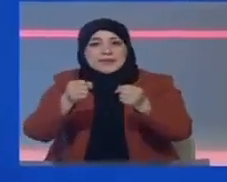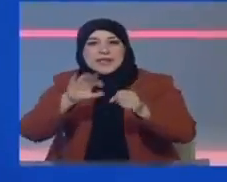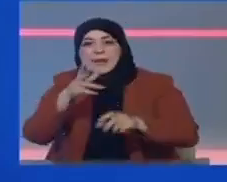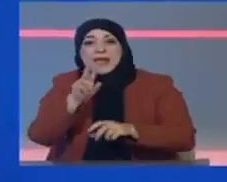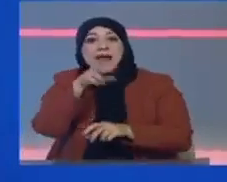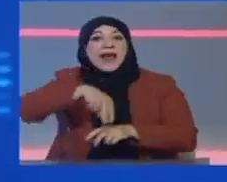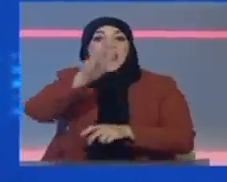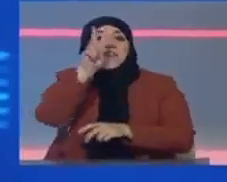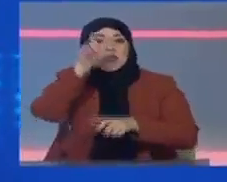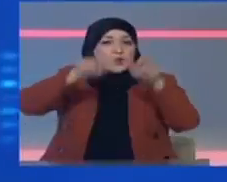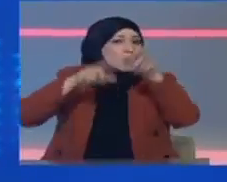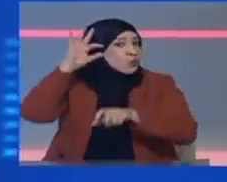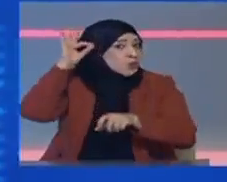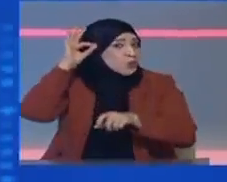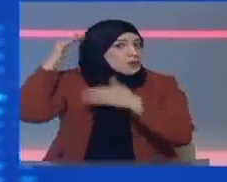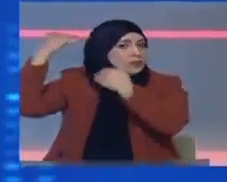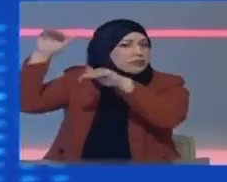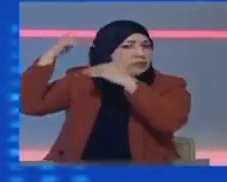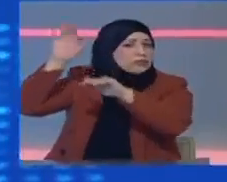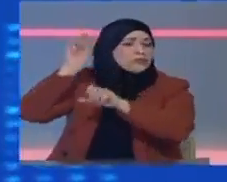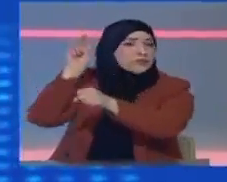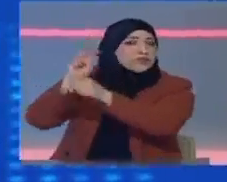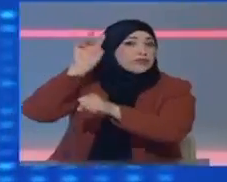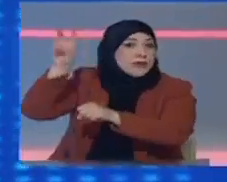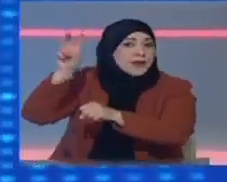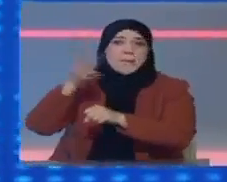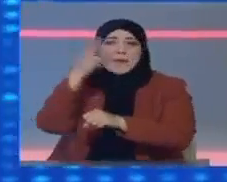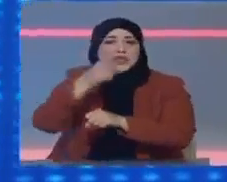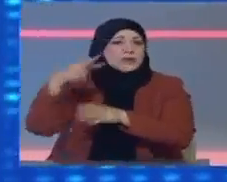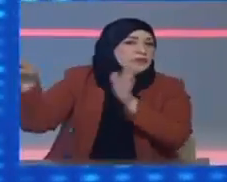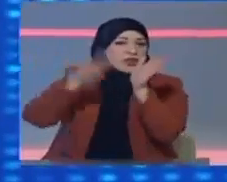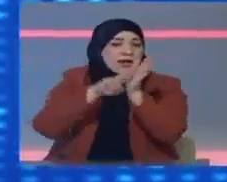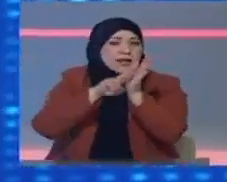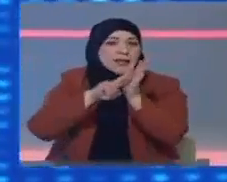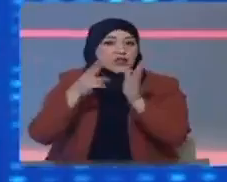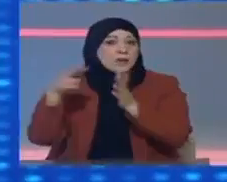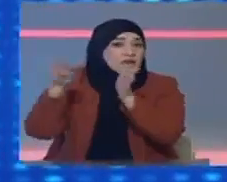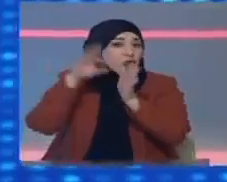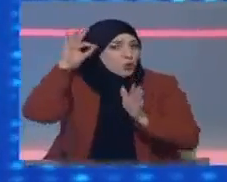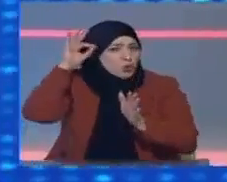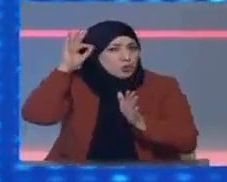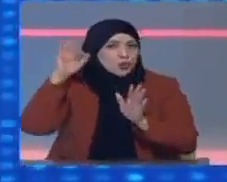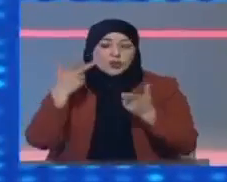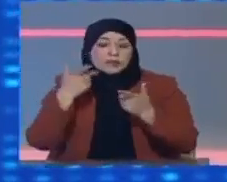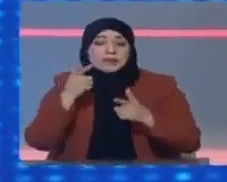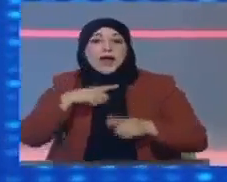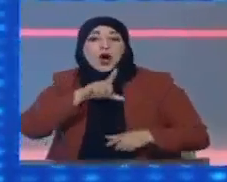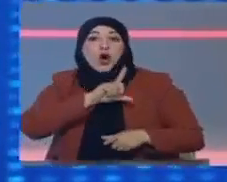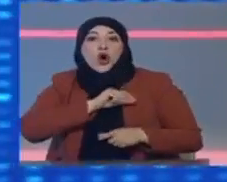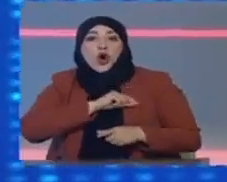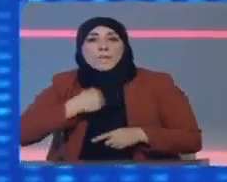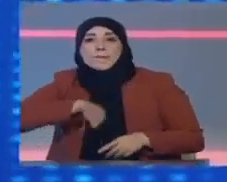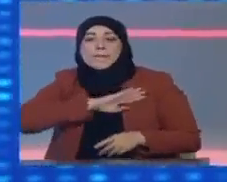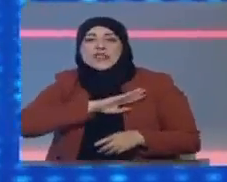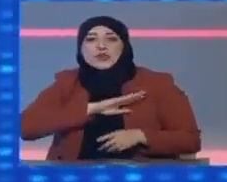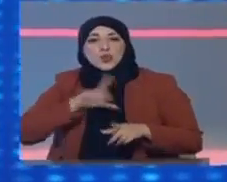ال في تونسي عالقين في عده دول من العالم عمليه اجلاءهم ما تمثل وفق مدير عام الشئون القنصليه بوزاره